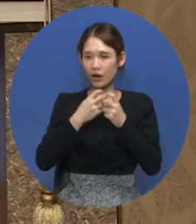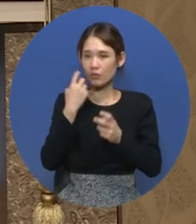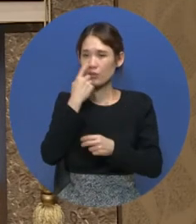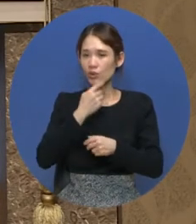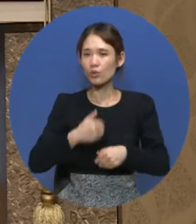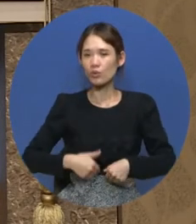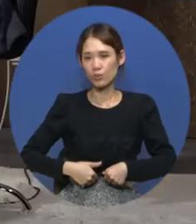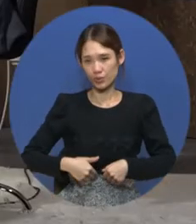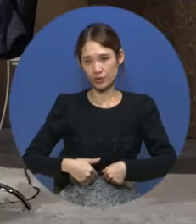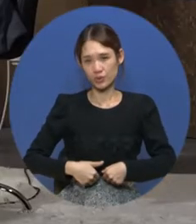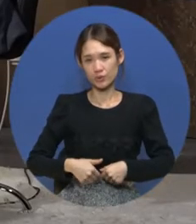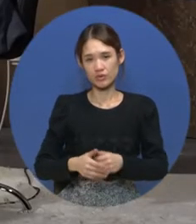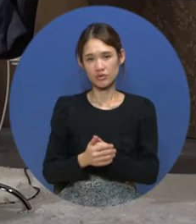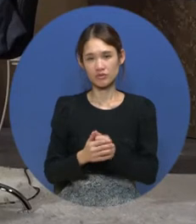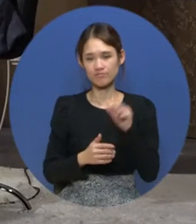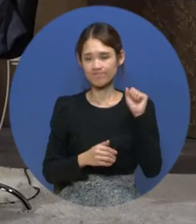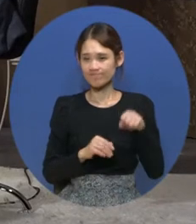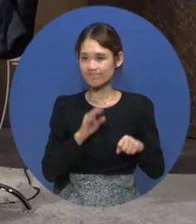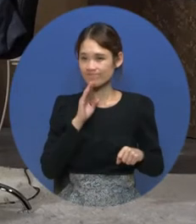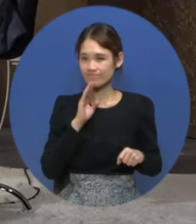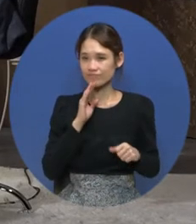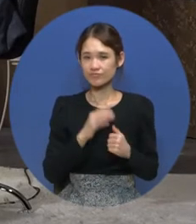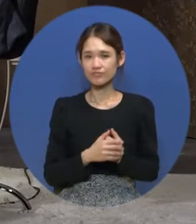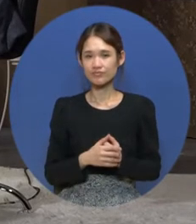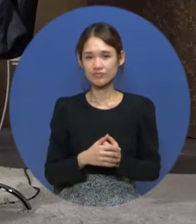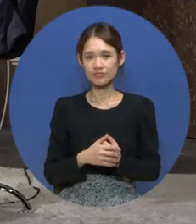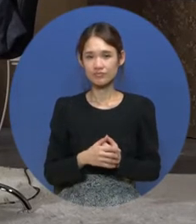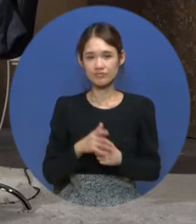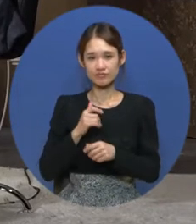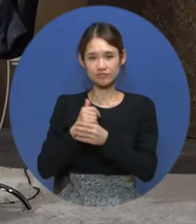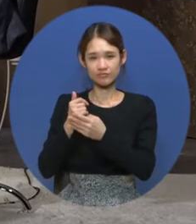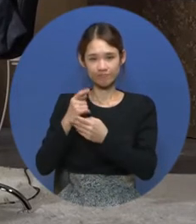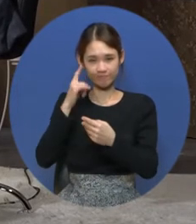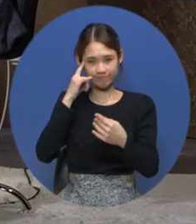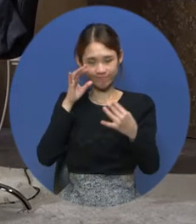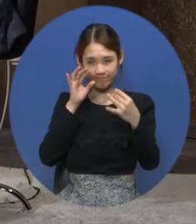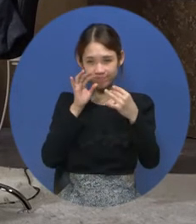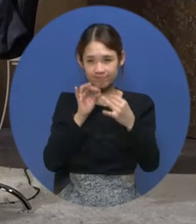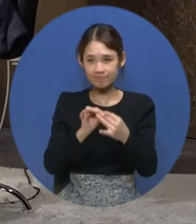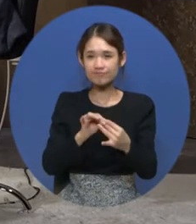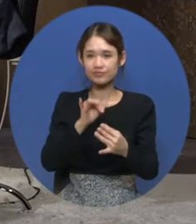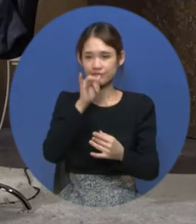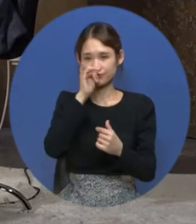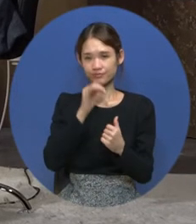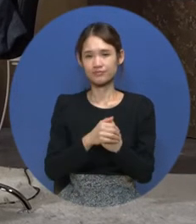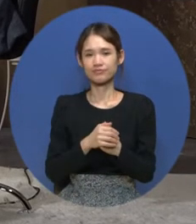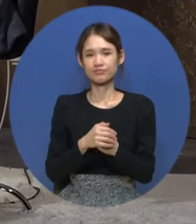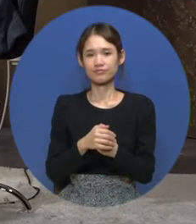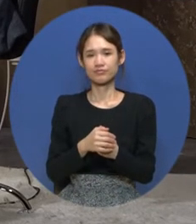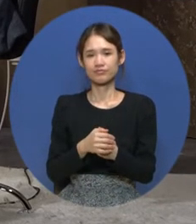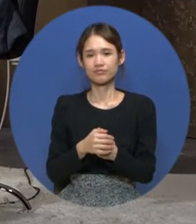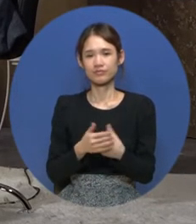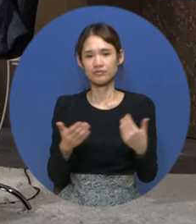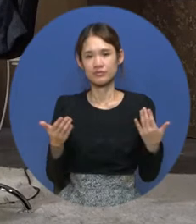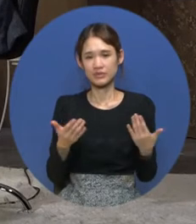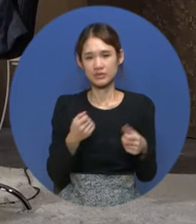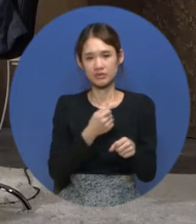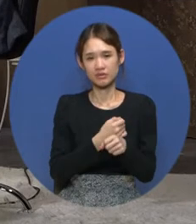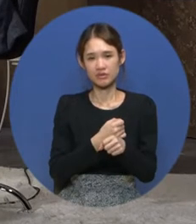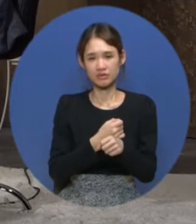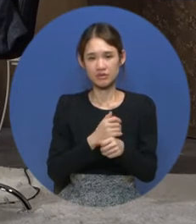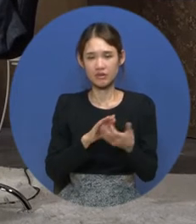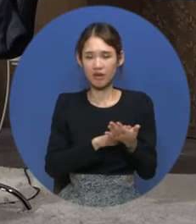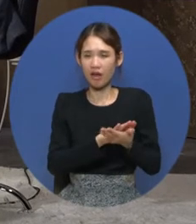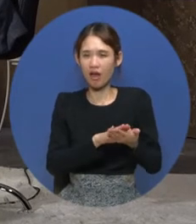저는 생각을 하고 있습니다 왔습니다 저도 국장의 의견에 전적으로 동의를 하는 거거든요 그럴까 뭐 일을 안 하고